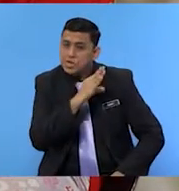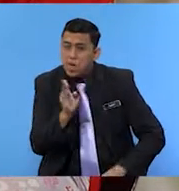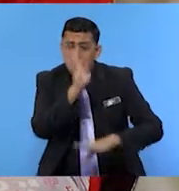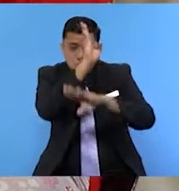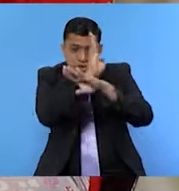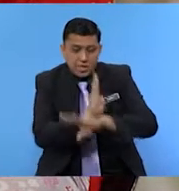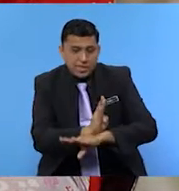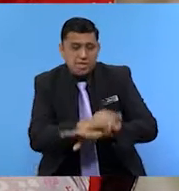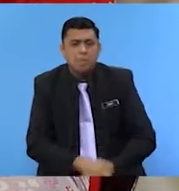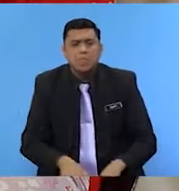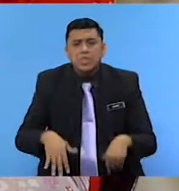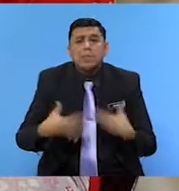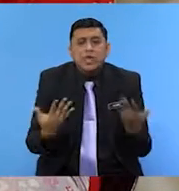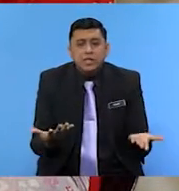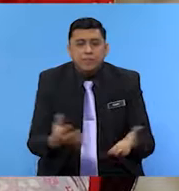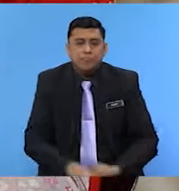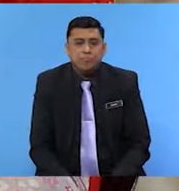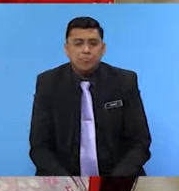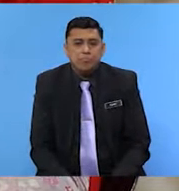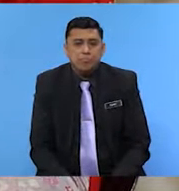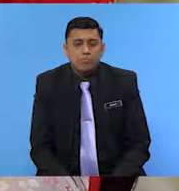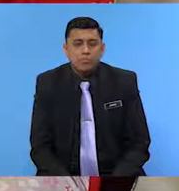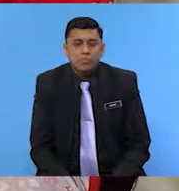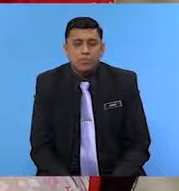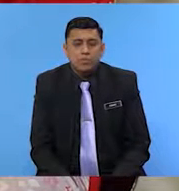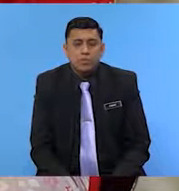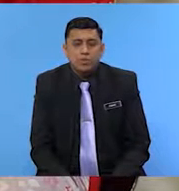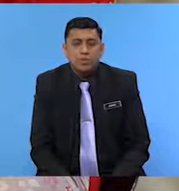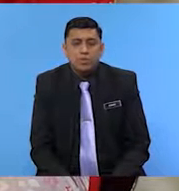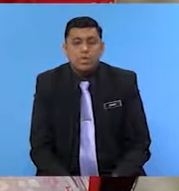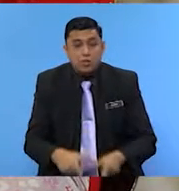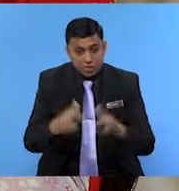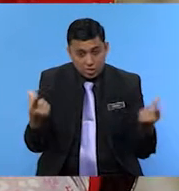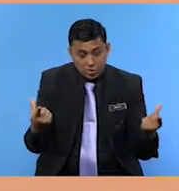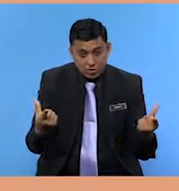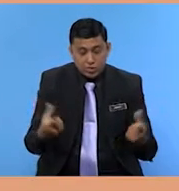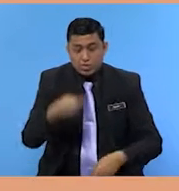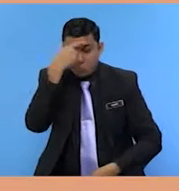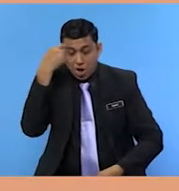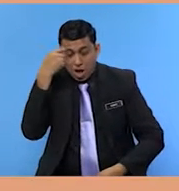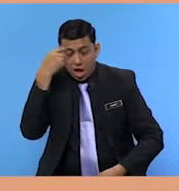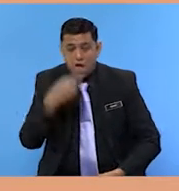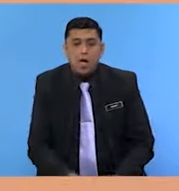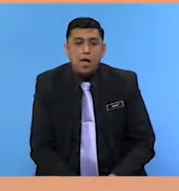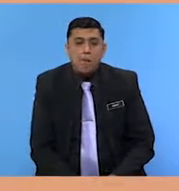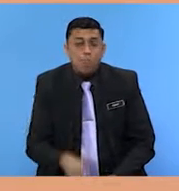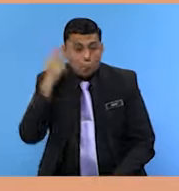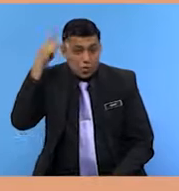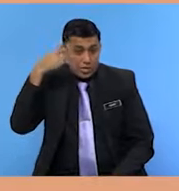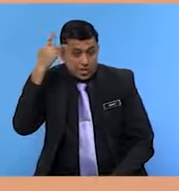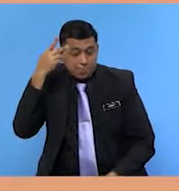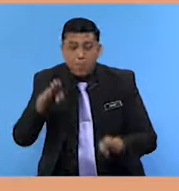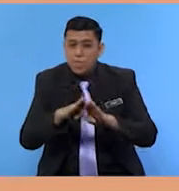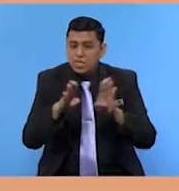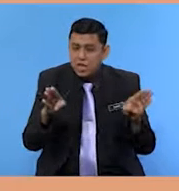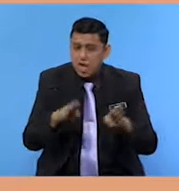Ya. Jadi bagaimana perkara ini? Ya, betul, Cikgu Narizan. Selain daripada faktor politik tadi, perbezaan agama dan kebudayaan